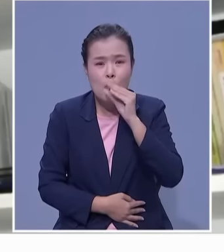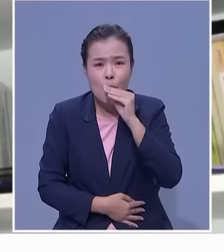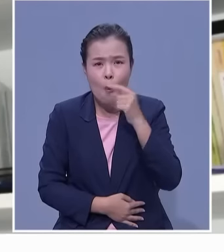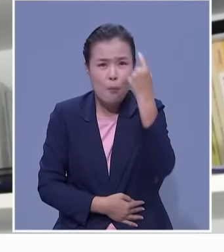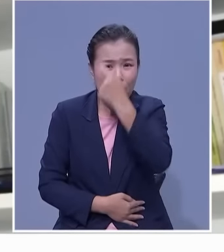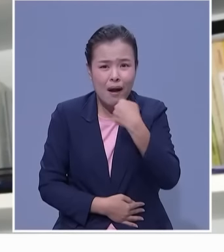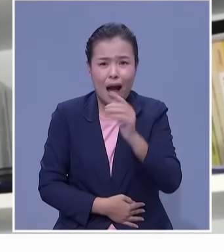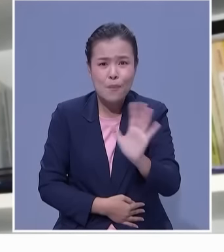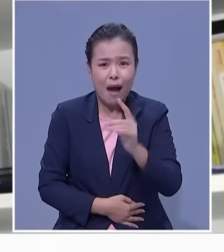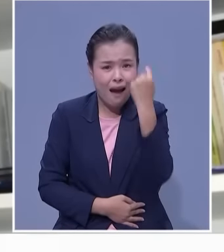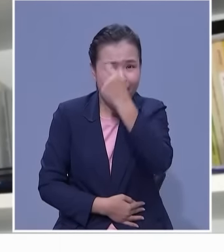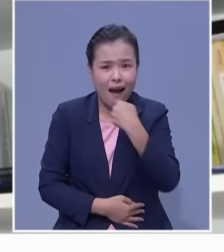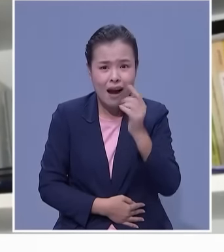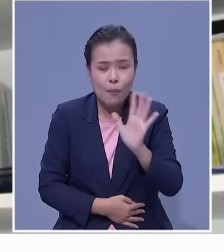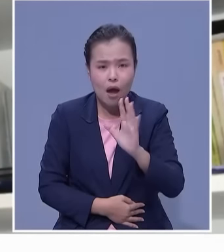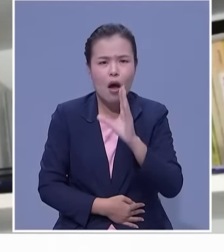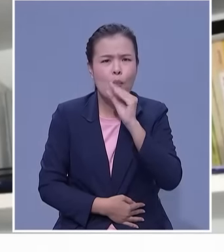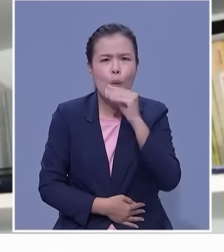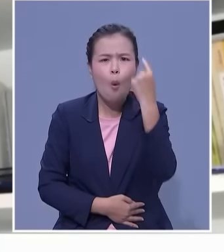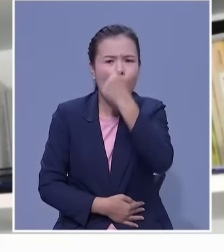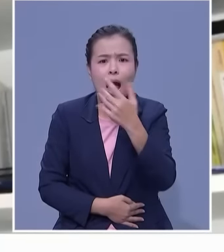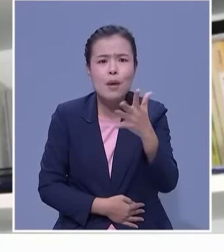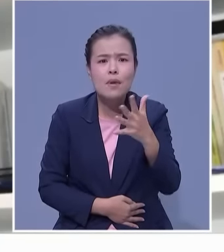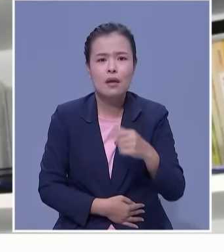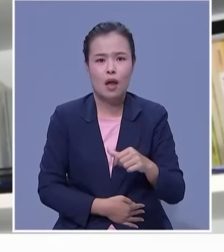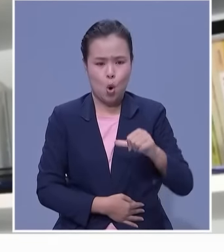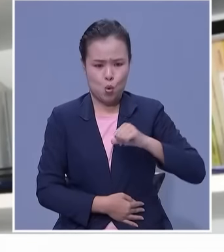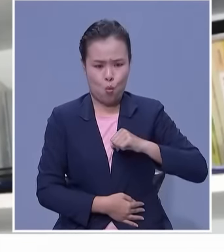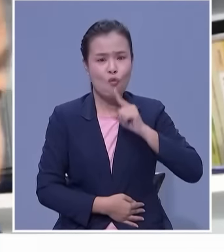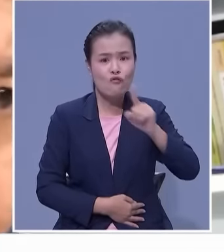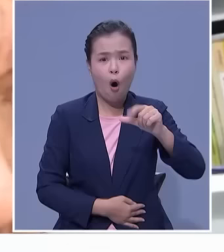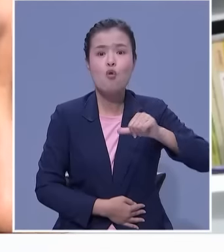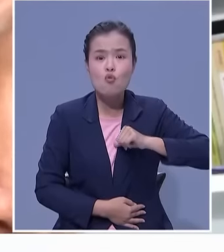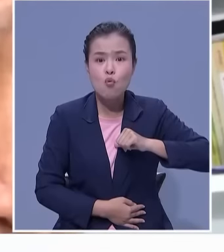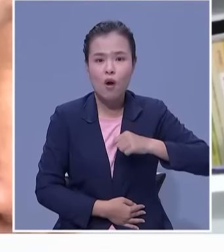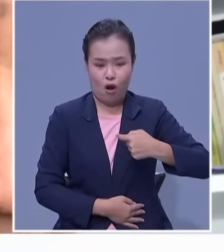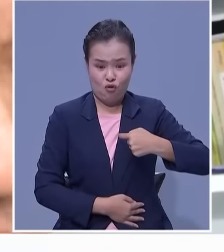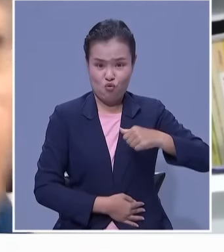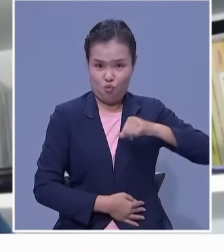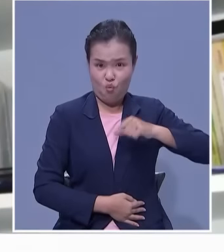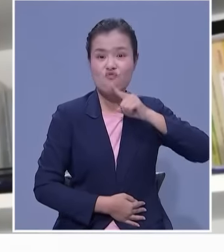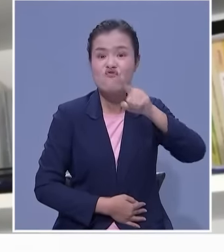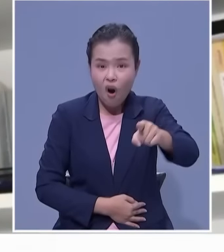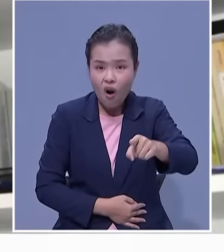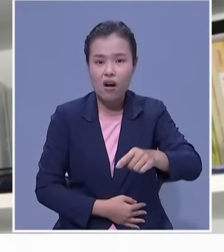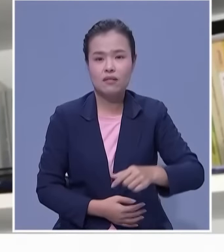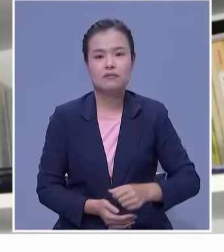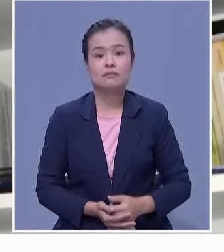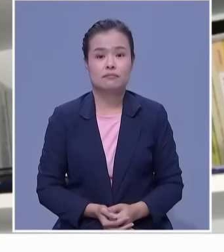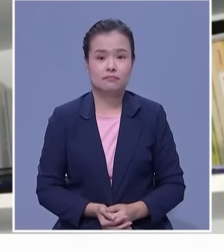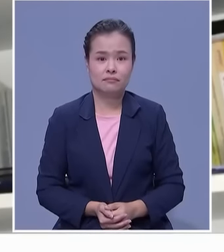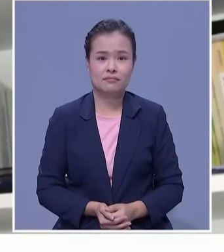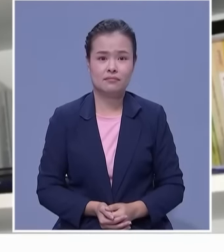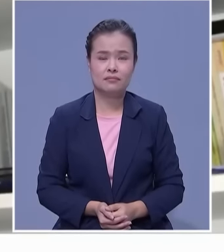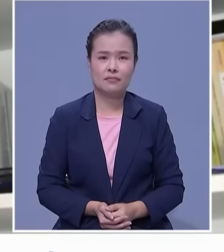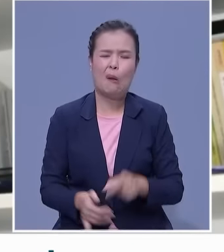หมายถึงใครนะบางคนพอพูดเสร็จไม่มีใคร่ะนอกจากกูมาฟ้องกูฟ้องกูแล้วกูฟ้องกลับเลยอ่ะนะครับเนี่ยคน